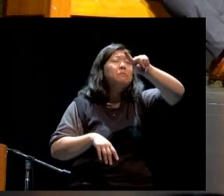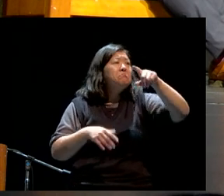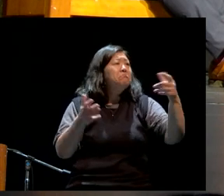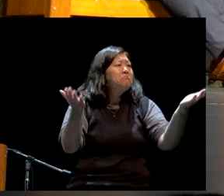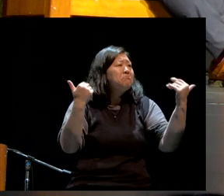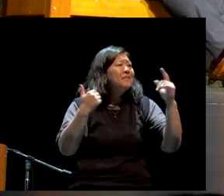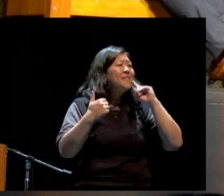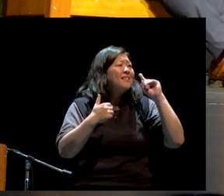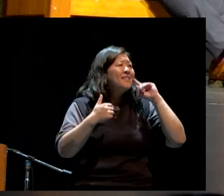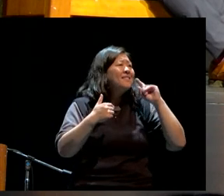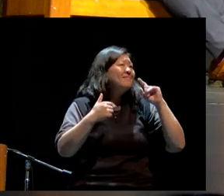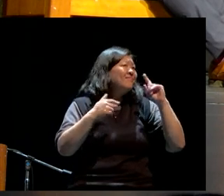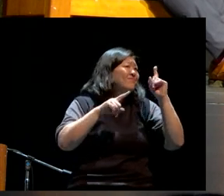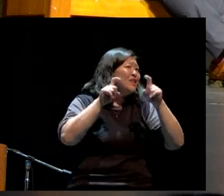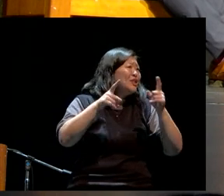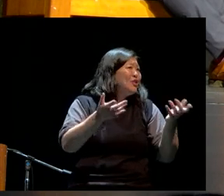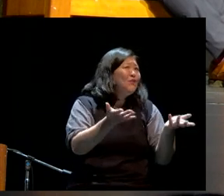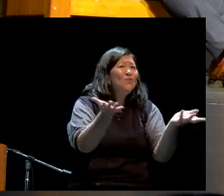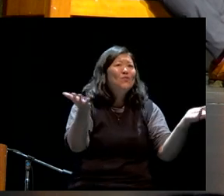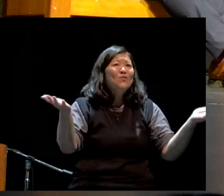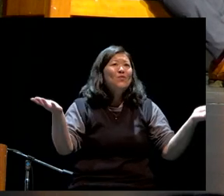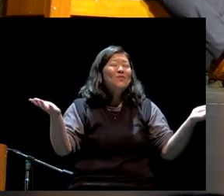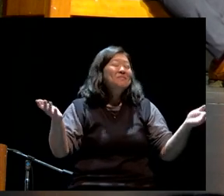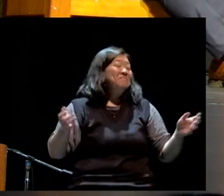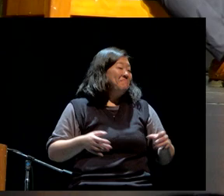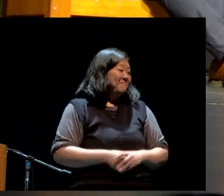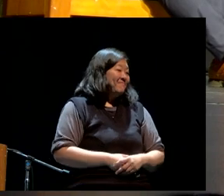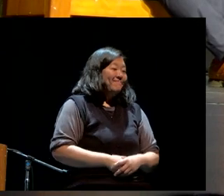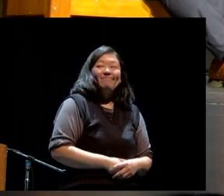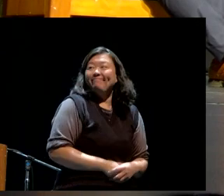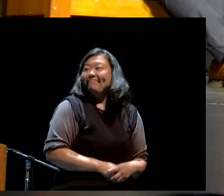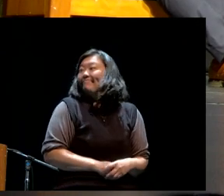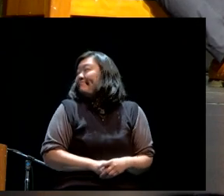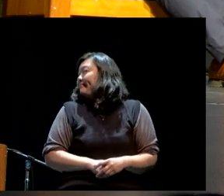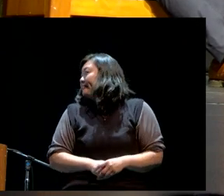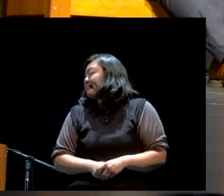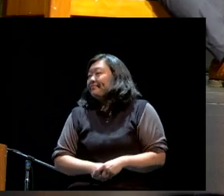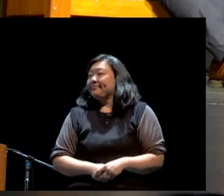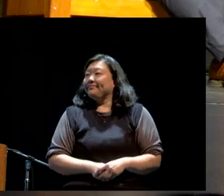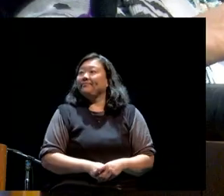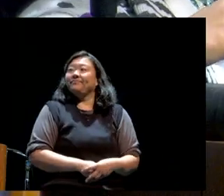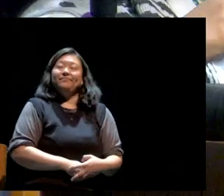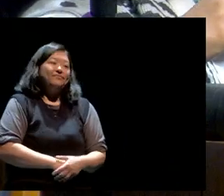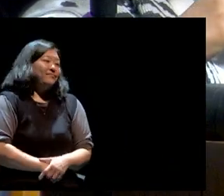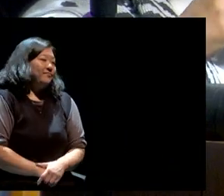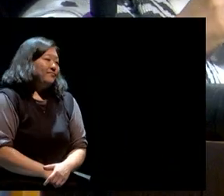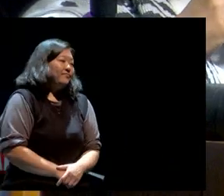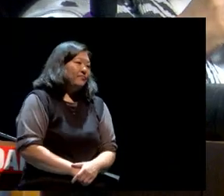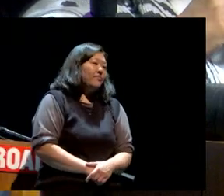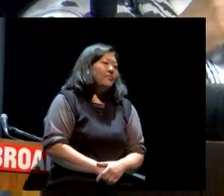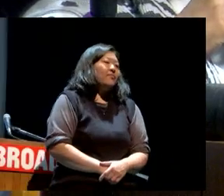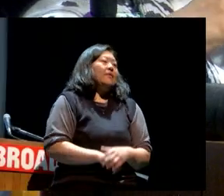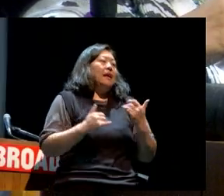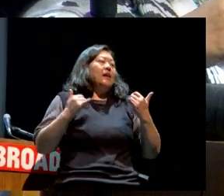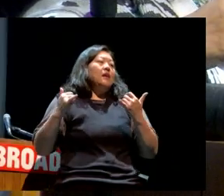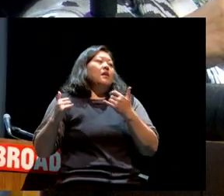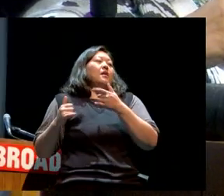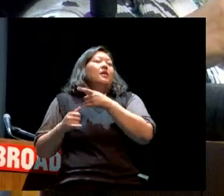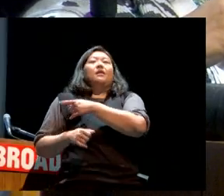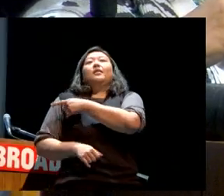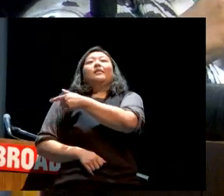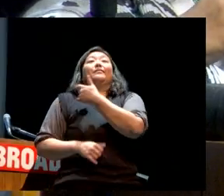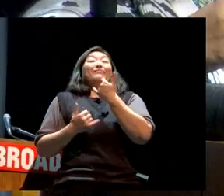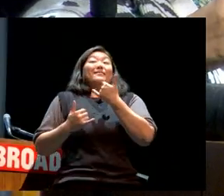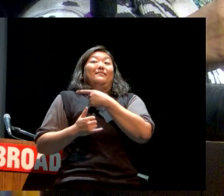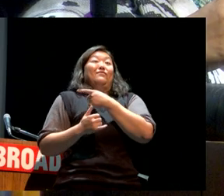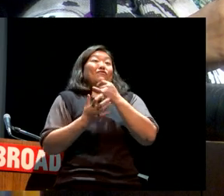ちょっとずれちゃうかもしれないですけど、僕 NFT でね、もし僕のが、まあ僕のっていうか、まあ例え